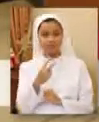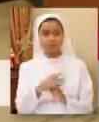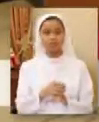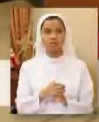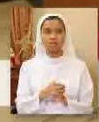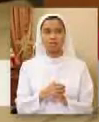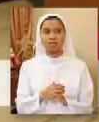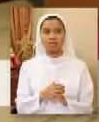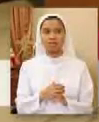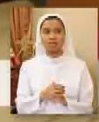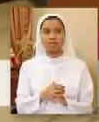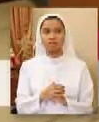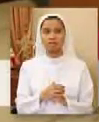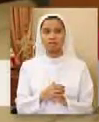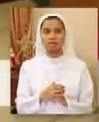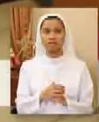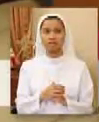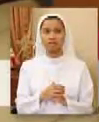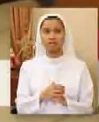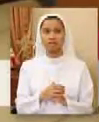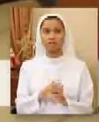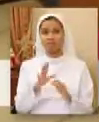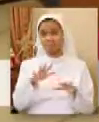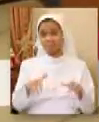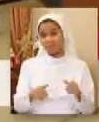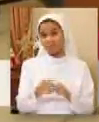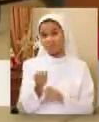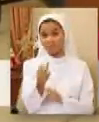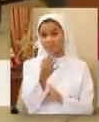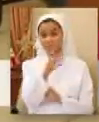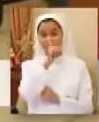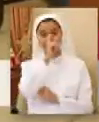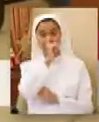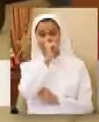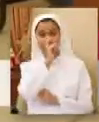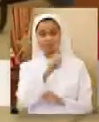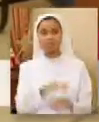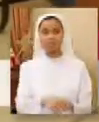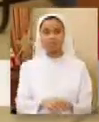Edwardson. How old? How old are you, Edwardson?